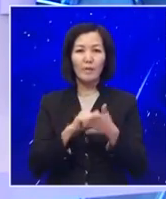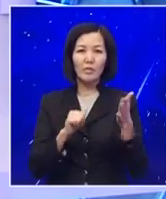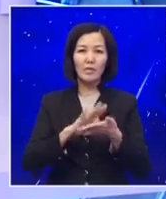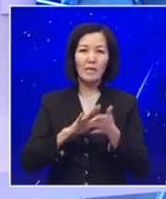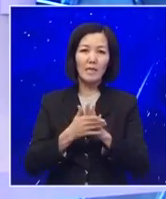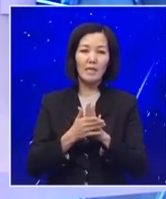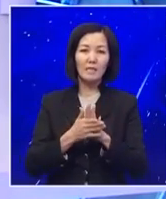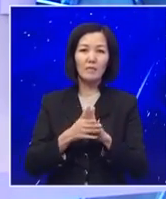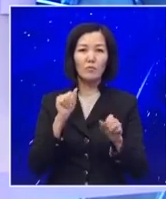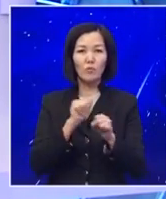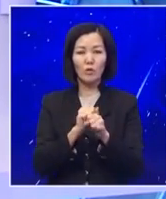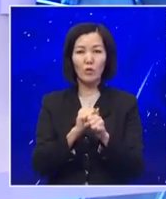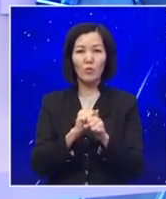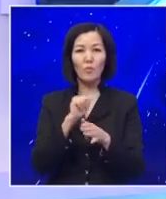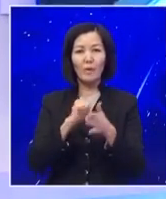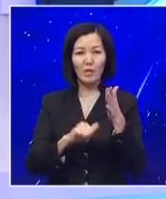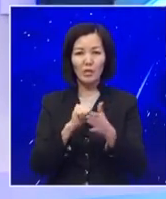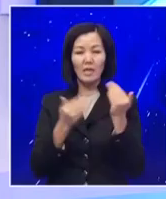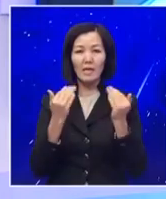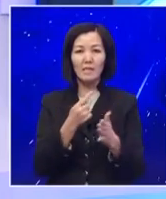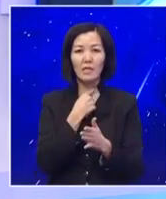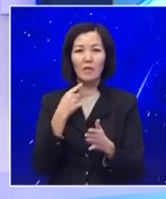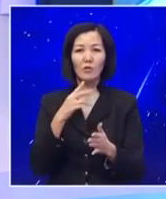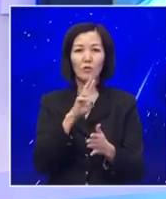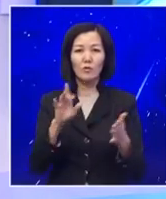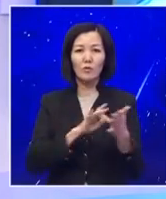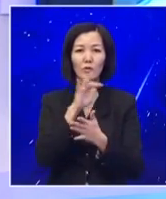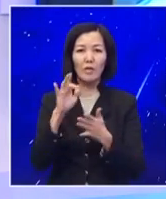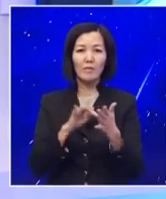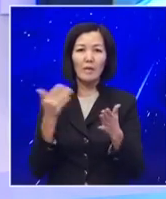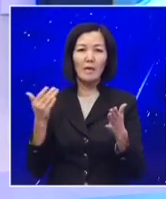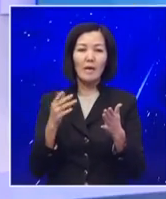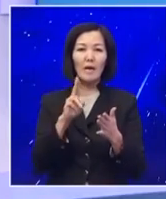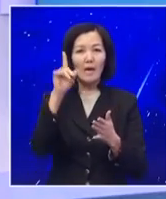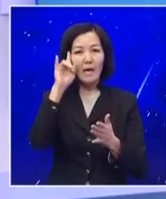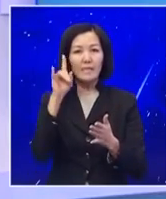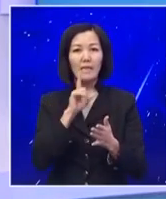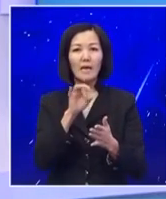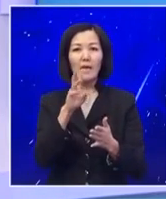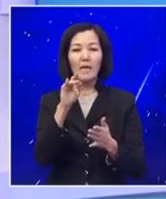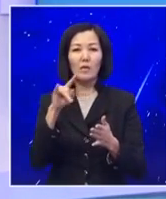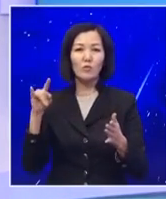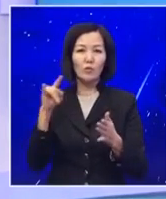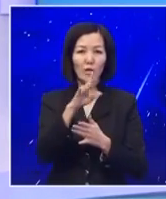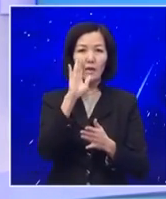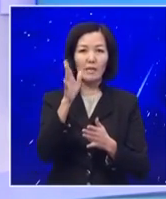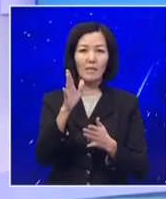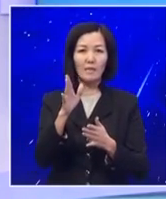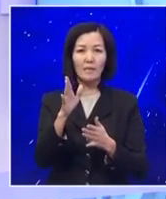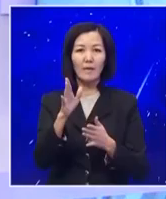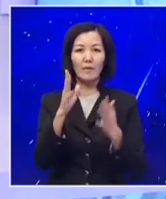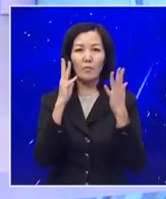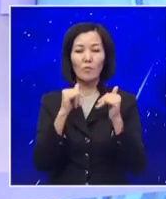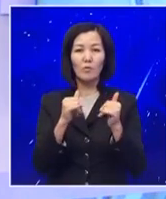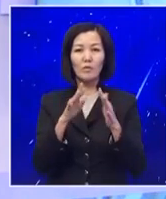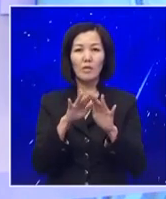келісімді бұзуының салдары. Есесіне енді Талдықорған Нұр-Сұлтан бағытында Қазақ Эйр ұшақтары қатынайтын болады. Оларды орын саны